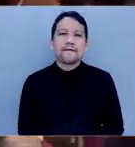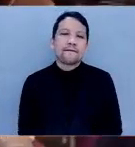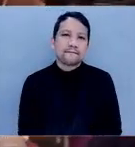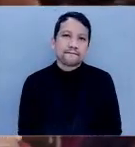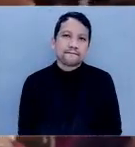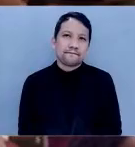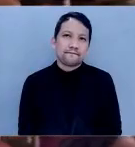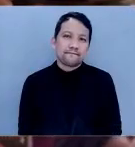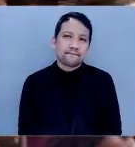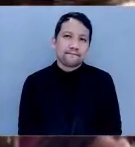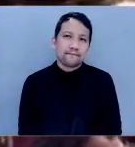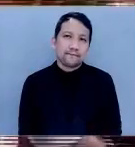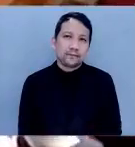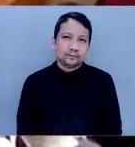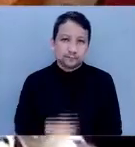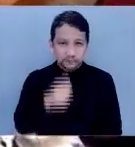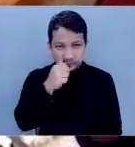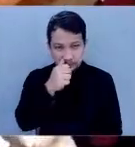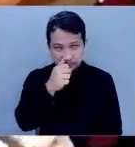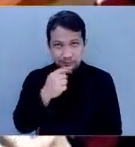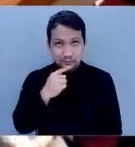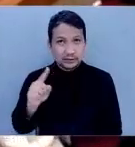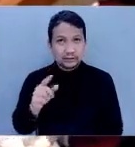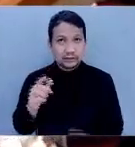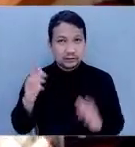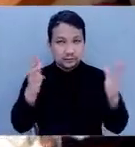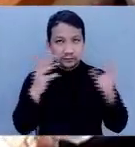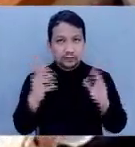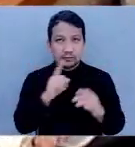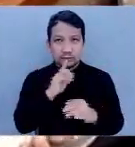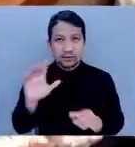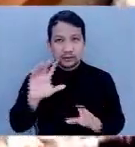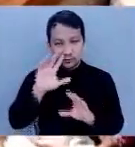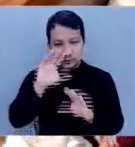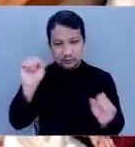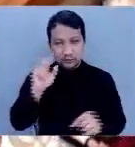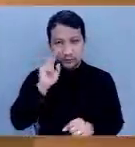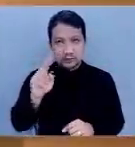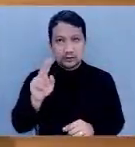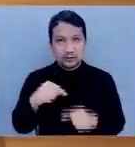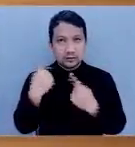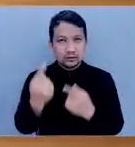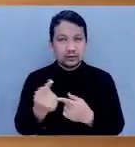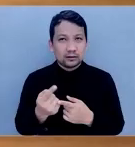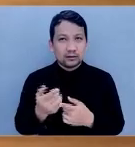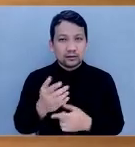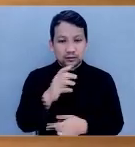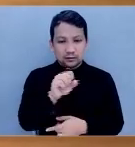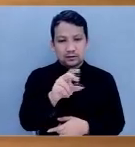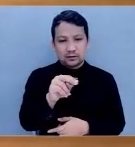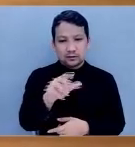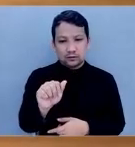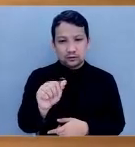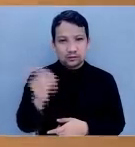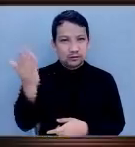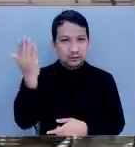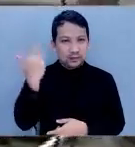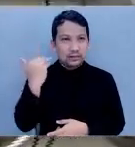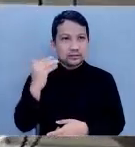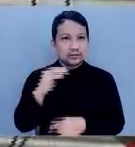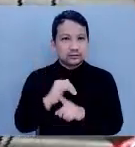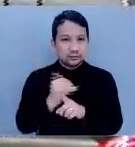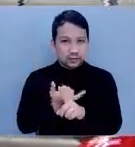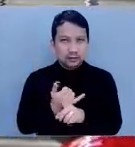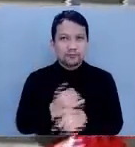yan Ito ang isa sa mga pinalakpakan pangako ni Pangulong Bongbong Marcos sa kanyang State of the Nation Address Nong